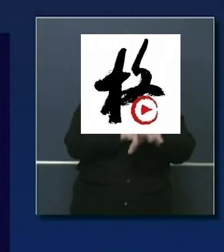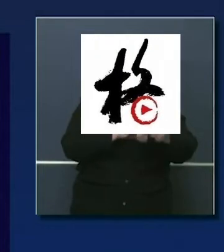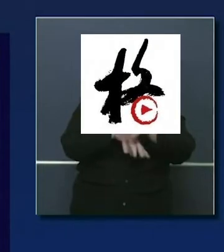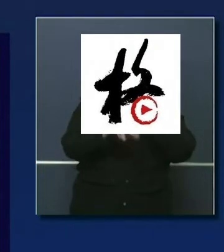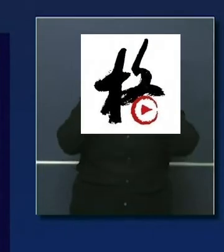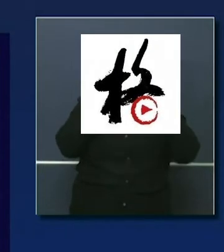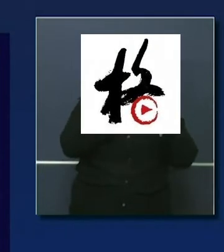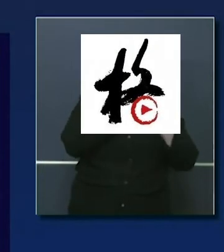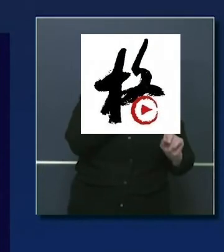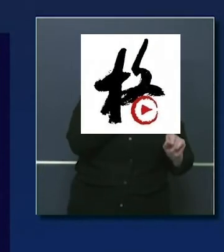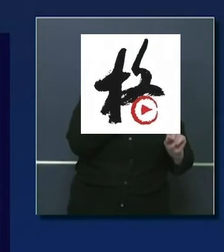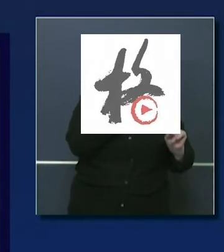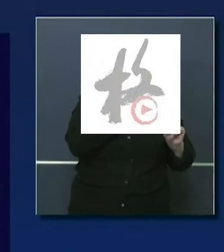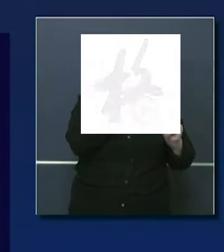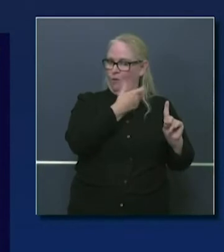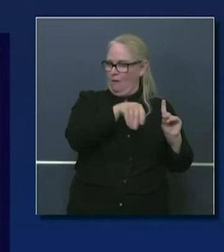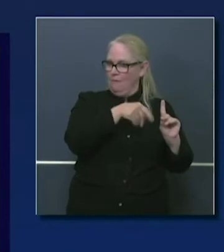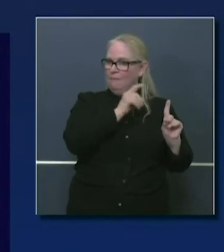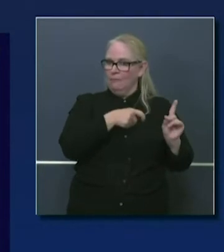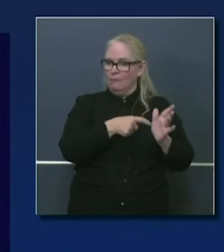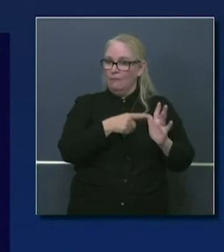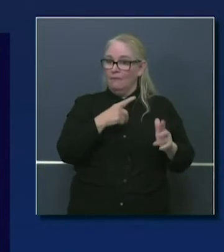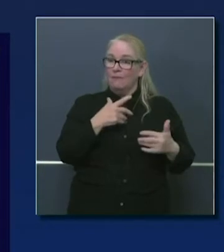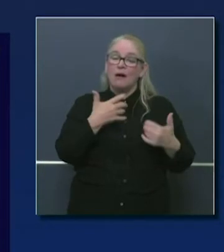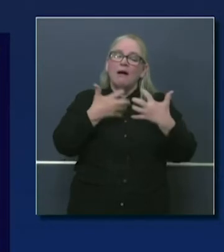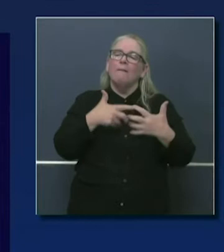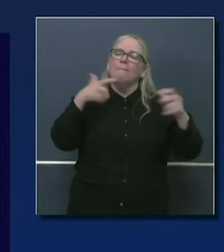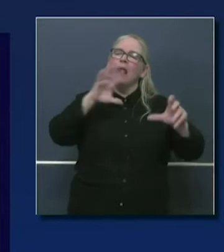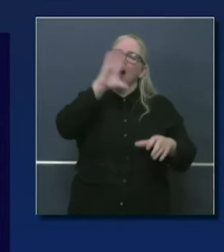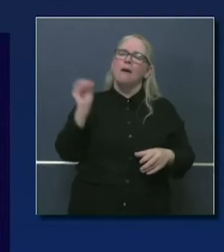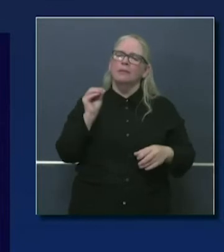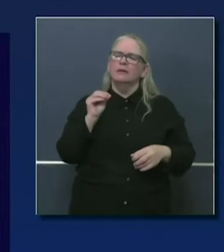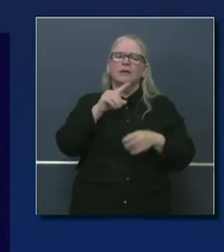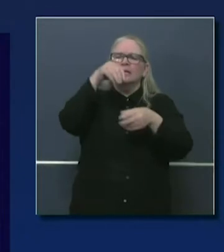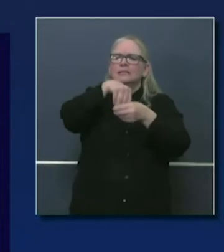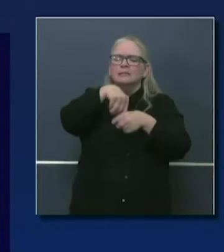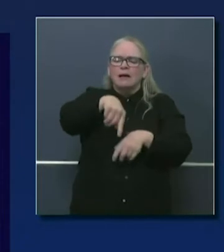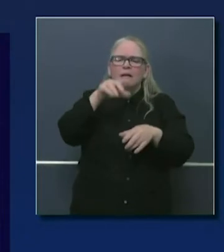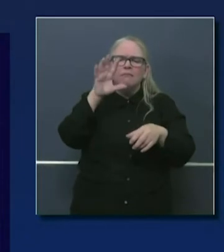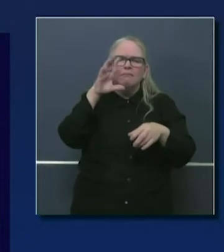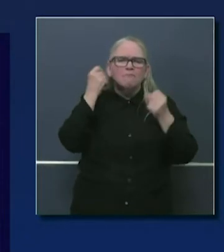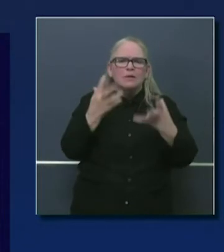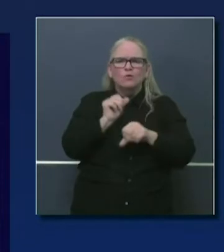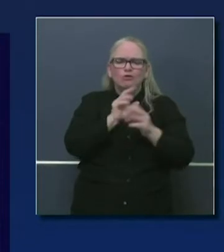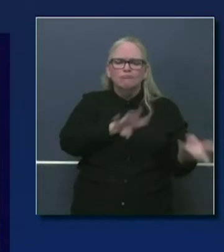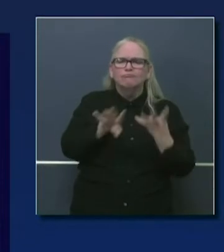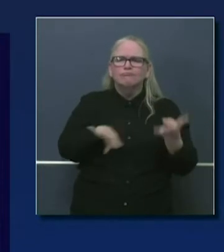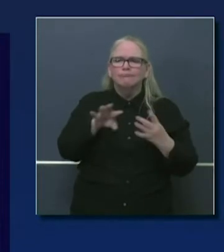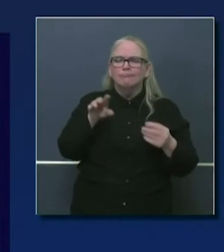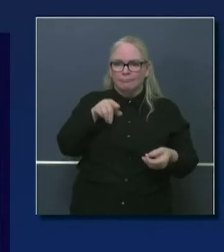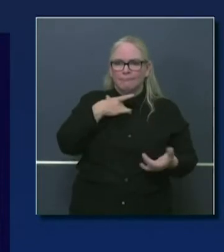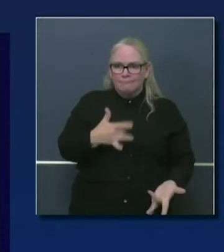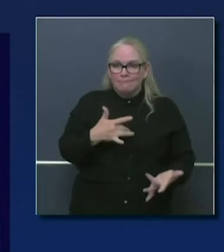拓展机会，所有这些都经过调整和修改。但所有这些都着眼于翻开新的一页，进